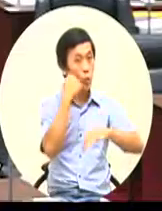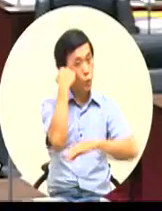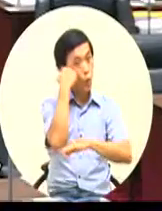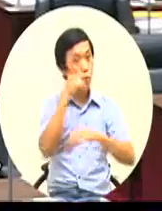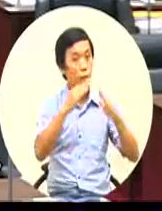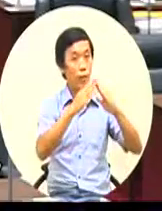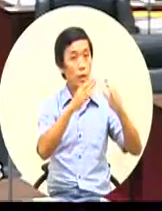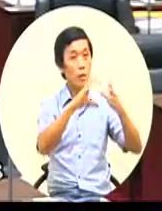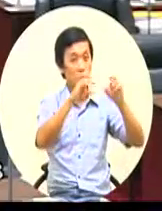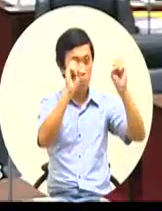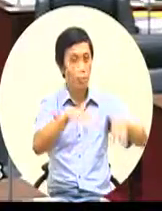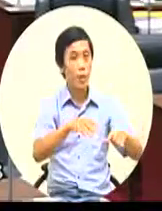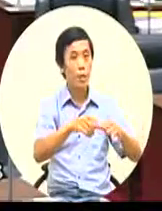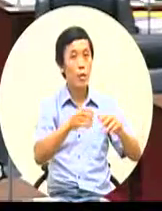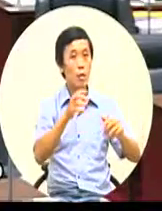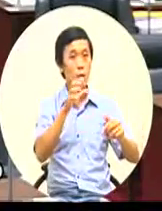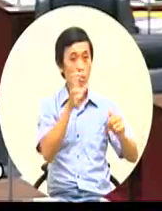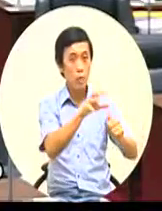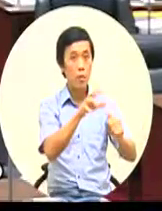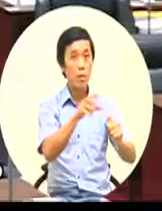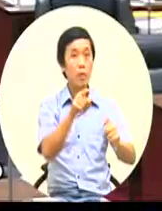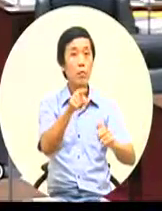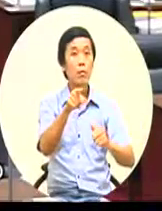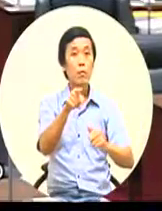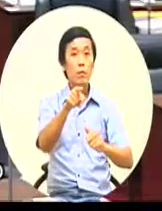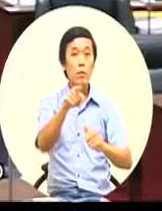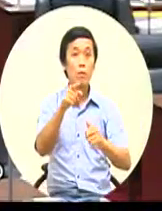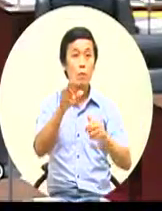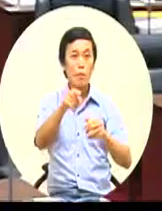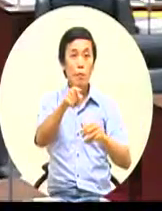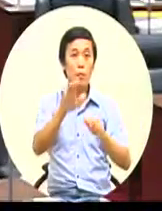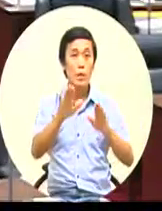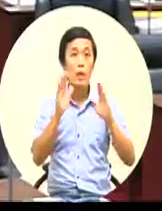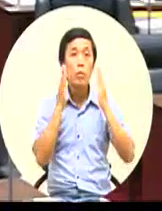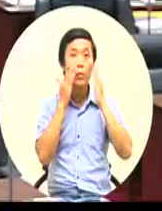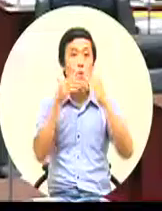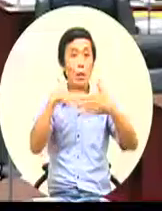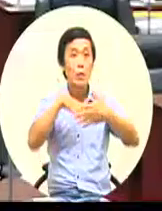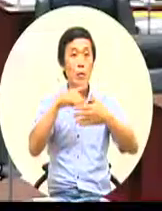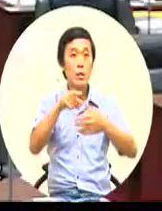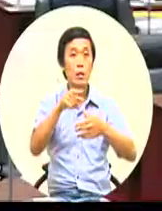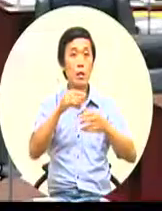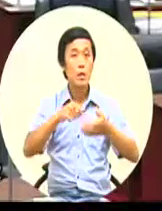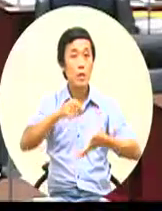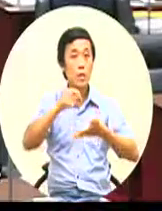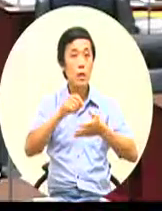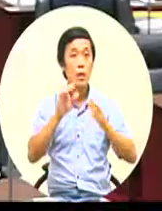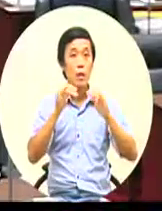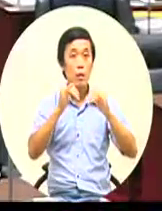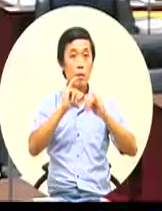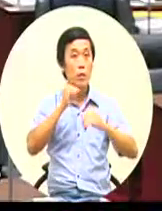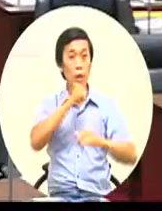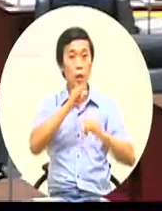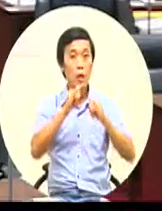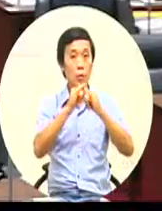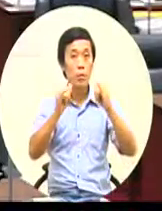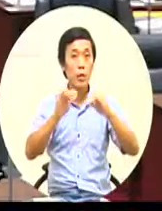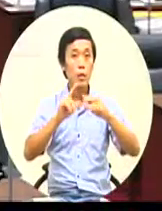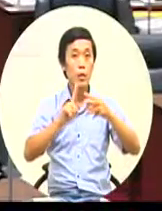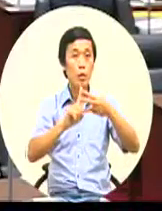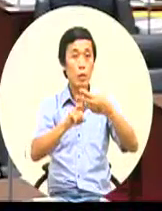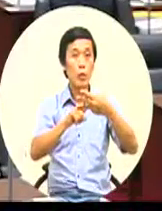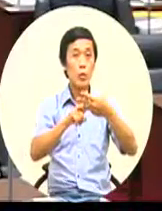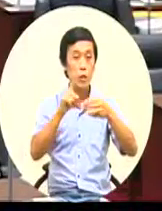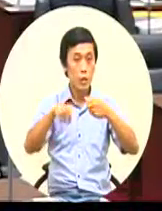你当时在你的花妈脸书顶管，你写讲，台湾应该是民主法治、保障人权的国